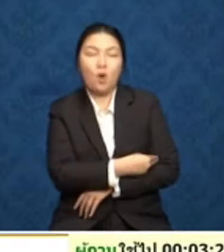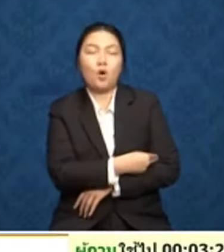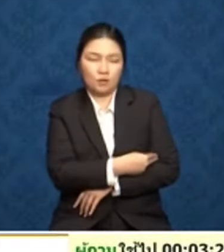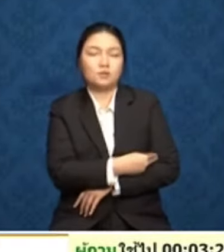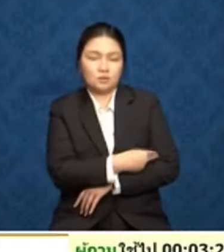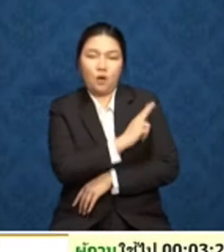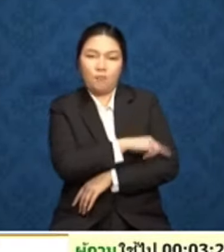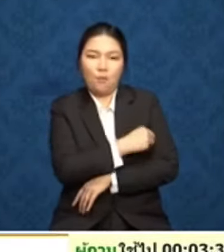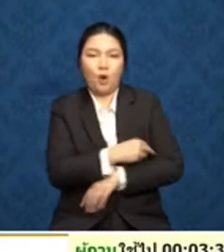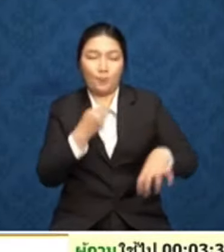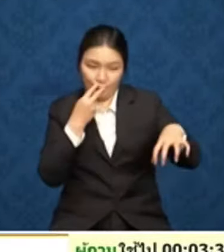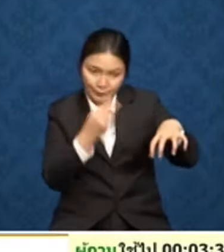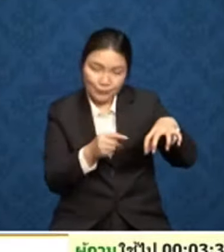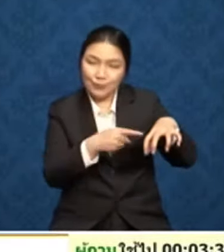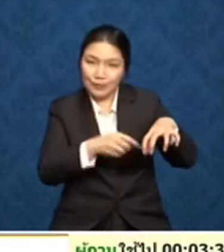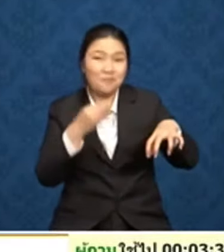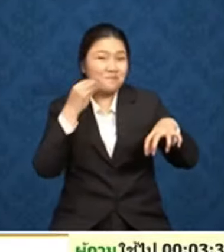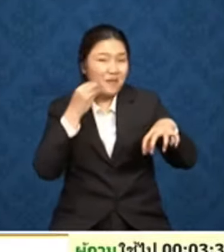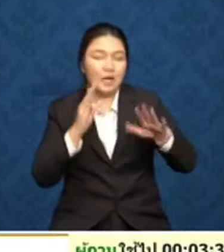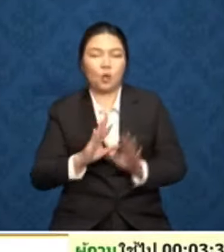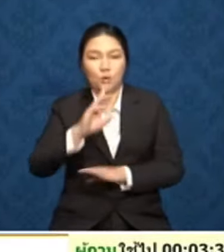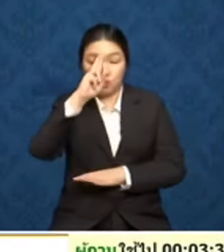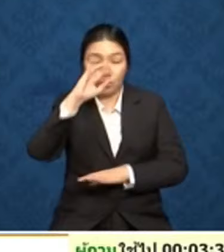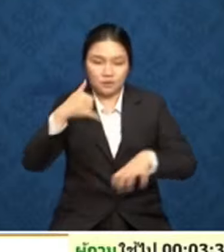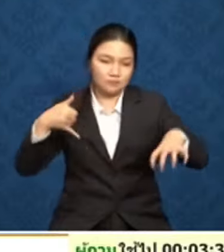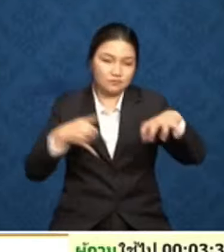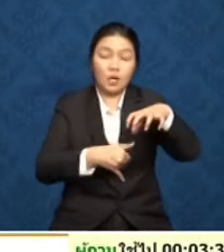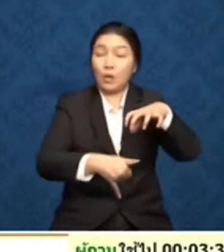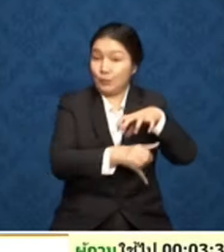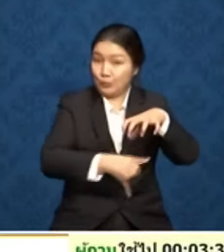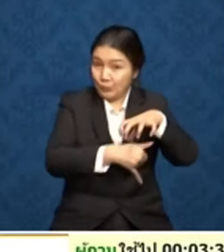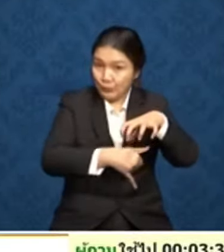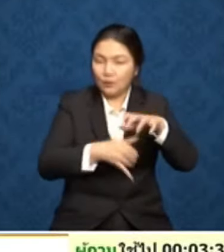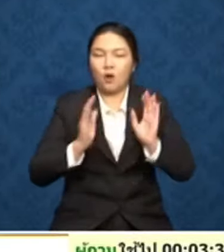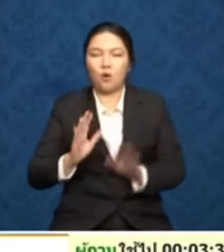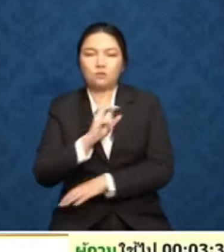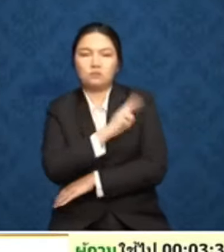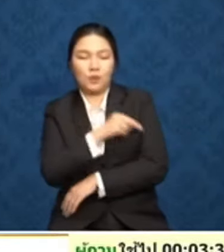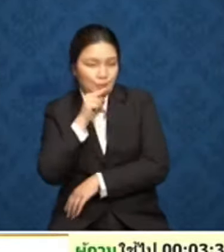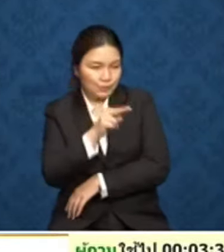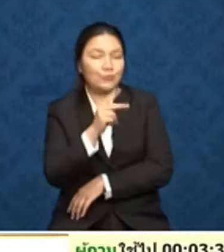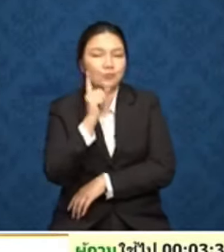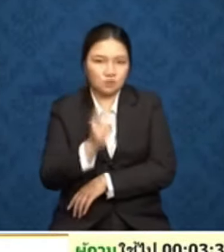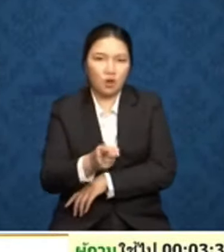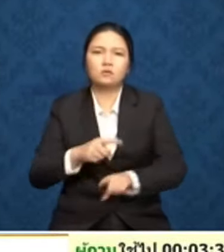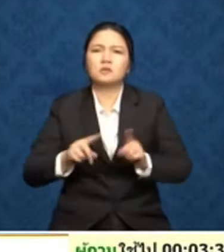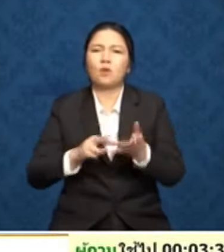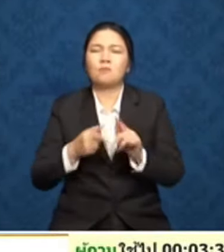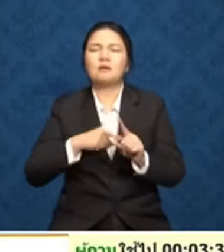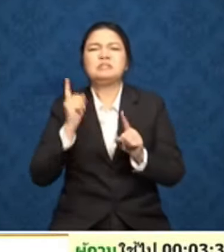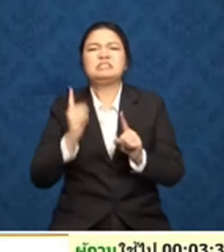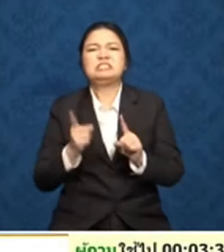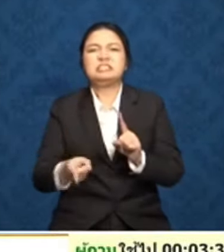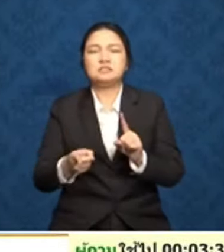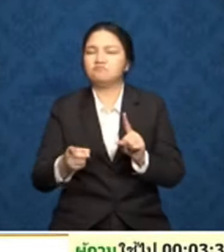านู่นนี่นั่นแต่ว่าในหน้างานจริงเนี่ยมันไม่ได้เป็นอย่างนั้นค่ะท่านรัฐมนตรีดิฉันก็เลยอยากที่จ